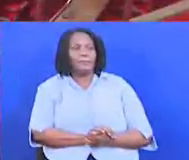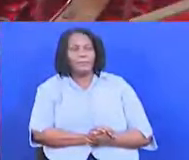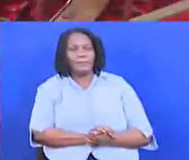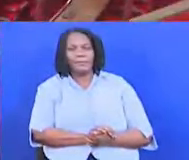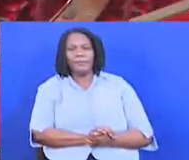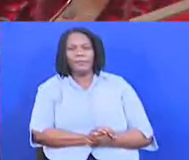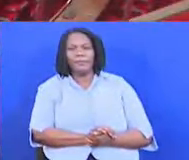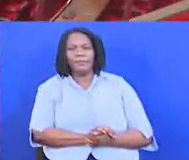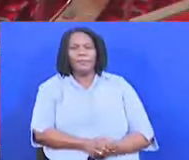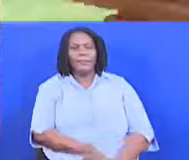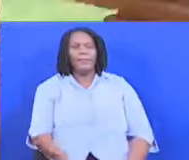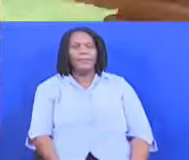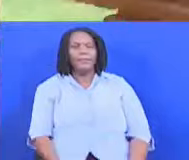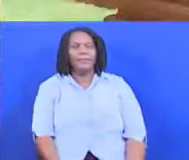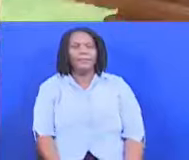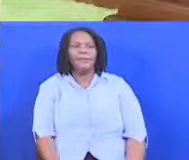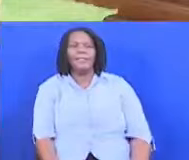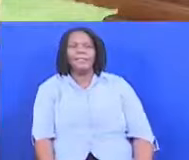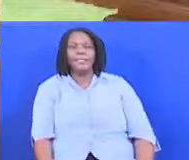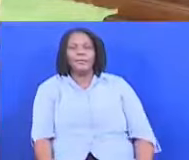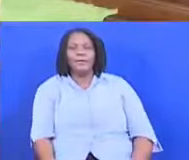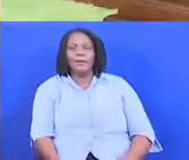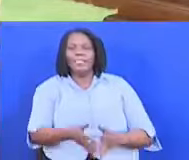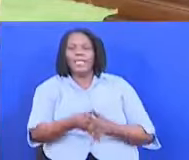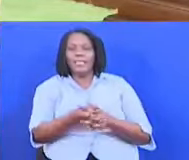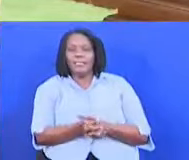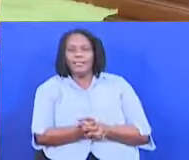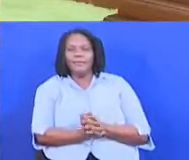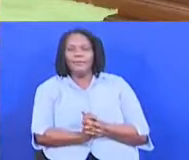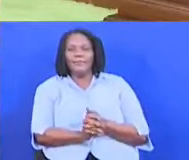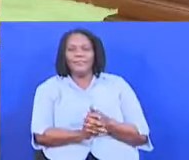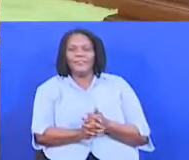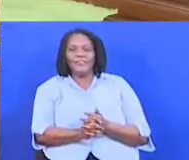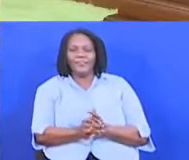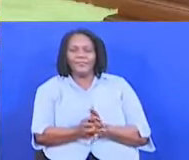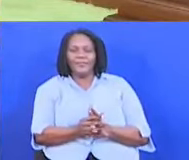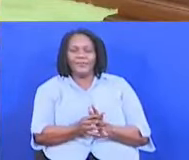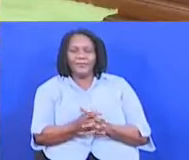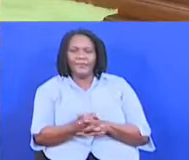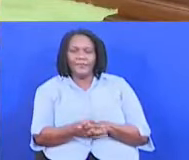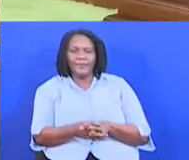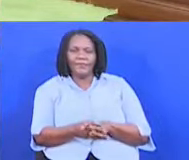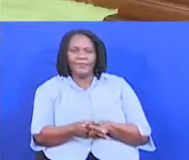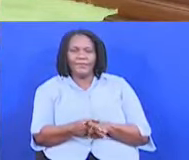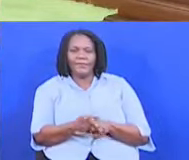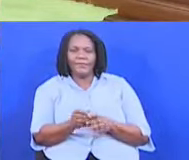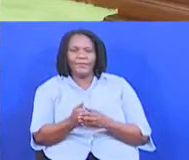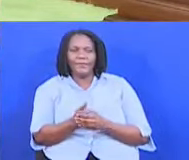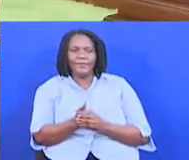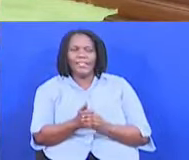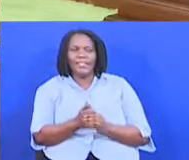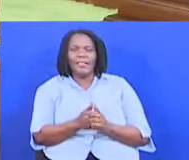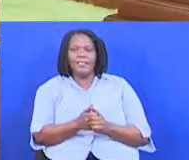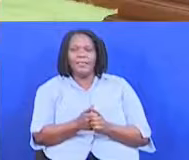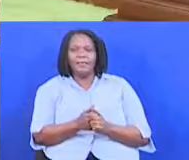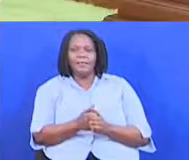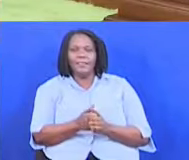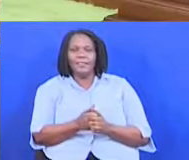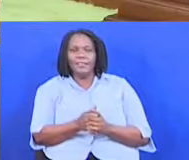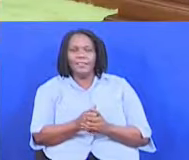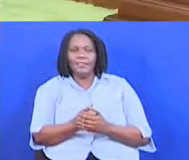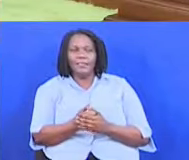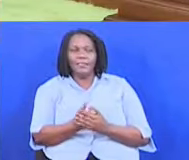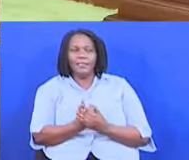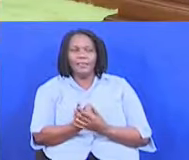Asante sana mheshimiwa Angelina Sylvester Mabula, atafuatana na mheshimiwa Priscus Jacob Tarimo. Mheshimiwa Neema